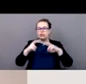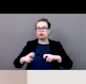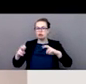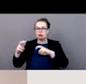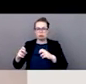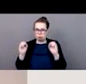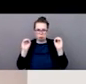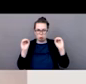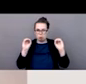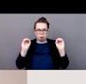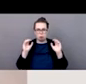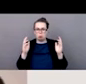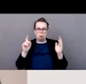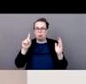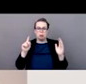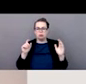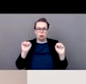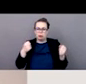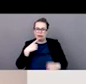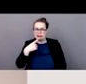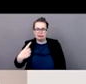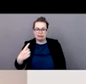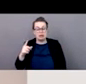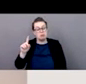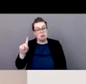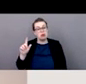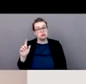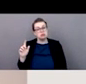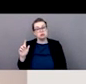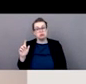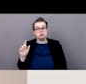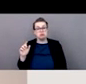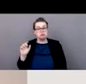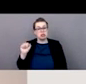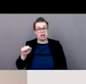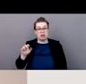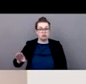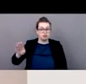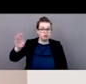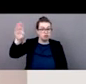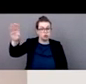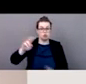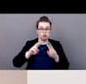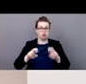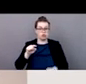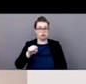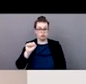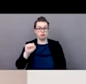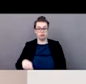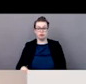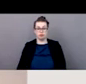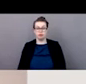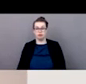en position justement de mentionner ceci mais il n donnera pas moins que ceci pourrait être un point qui pourrait être considéré pour